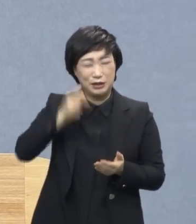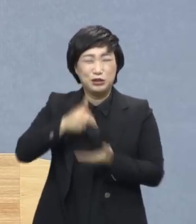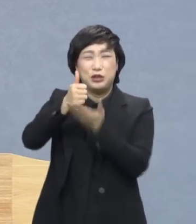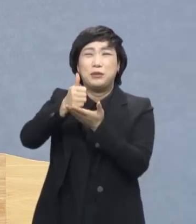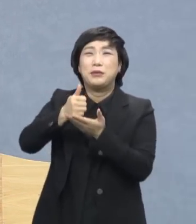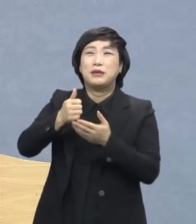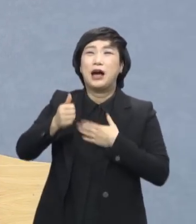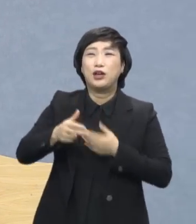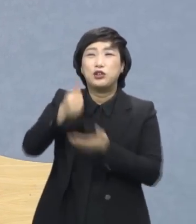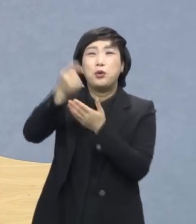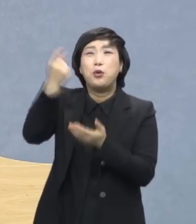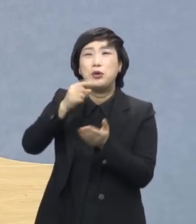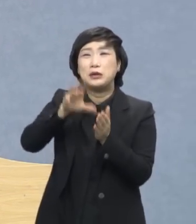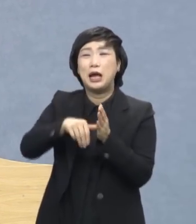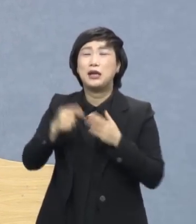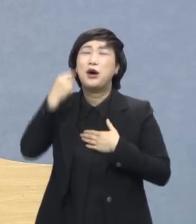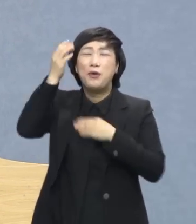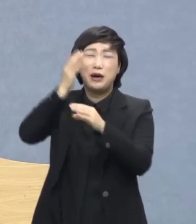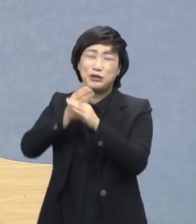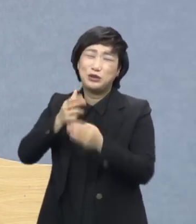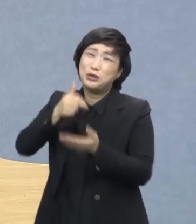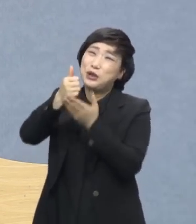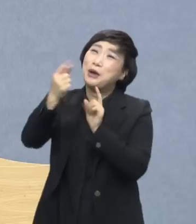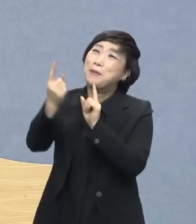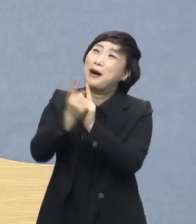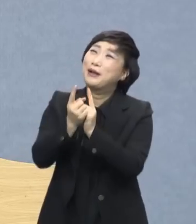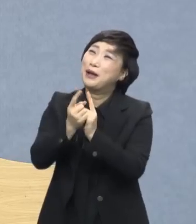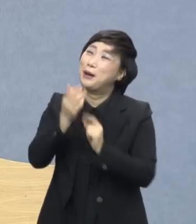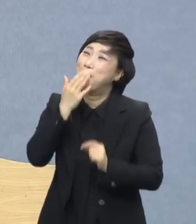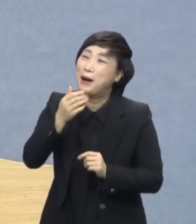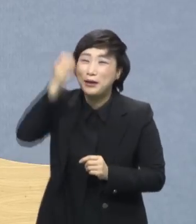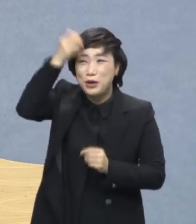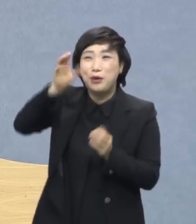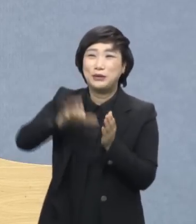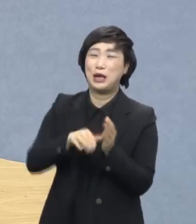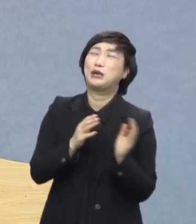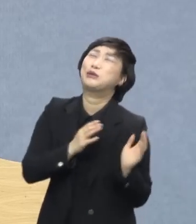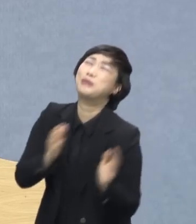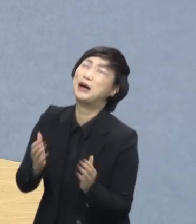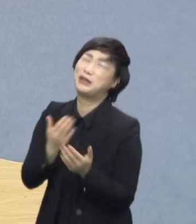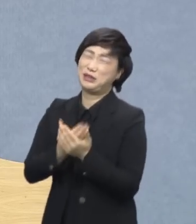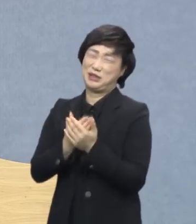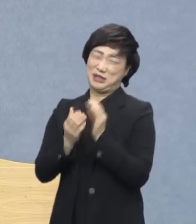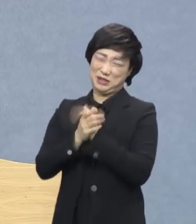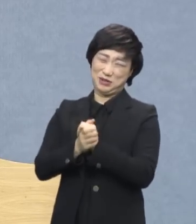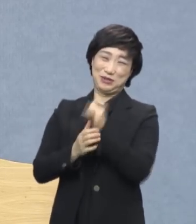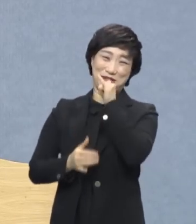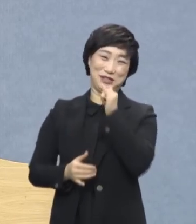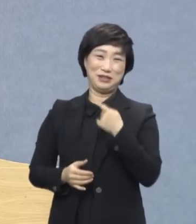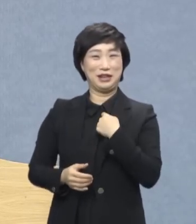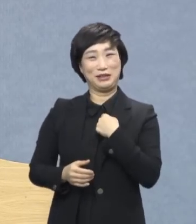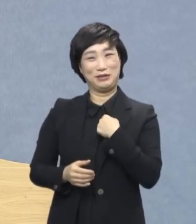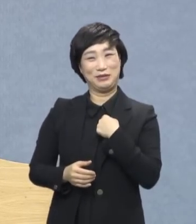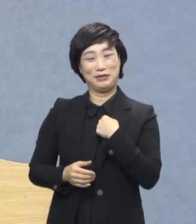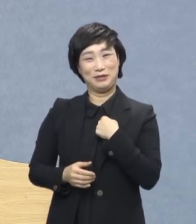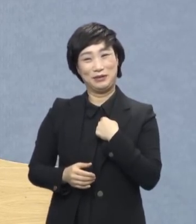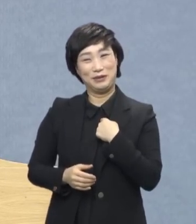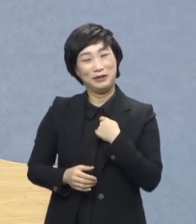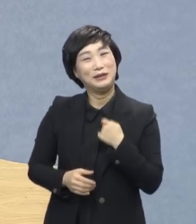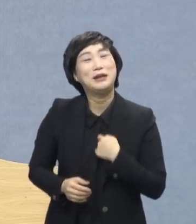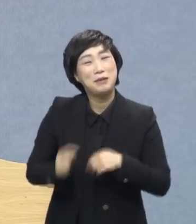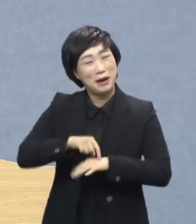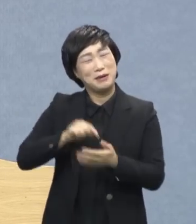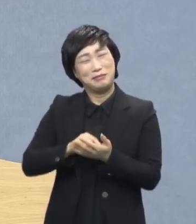때 영광 중에 주님 앞에 나타날 수 있는 영혼의 때가 되게 하옵소서. 그런